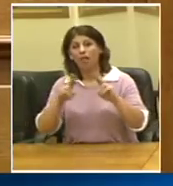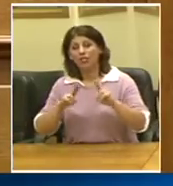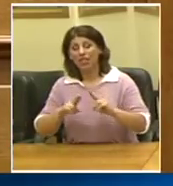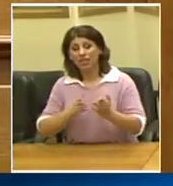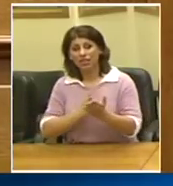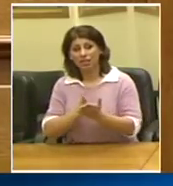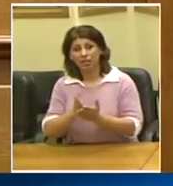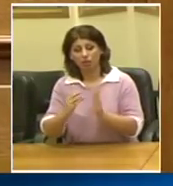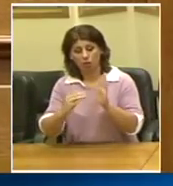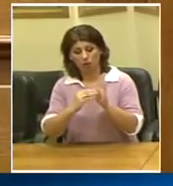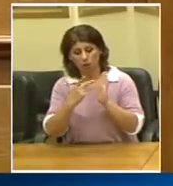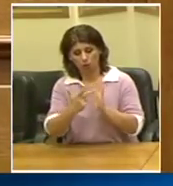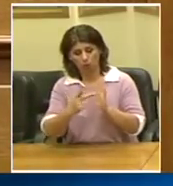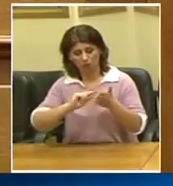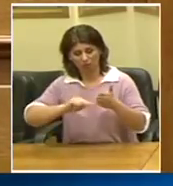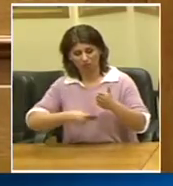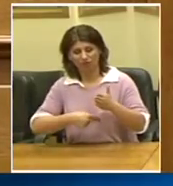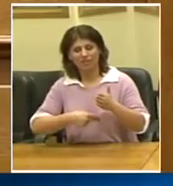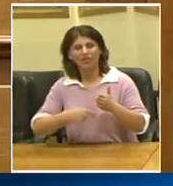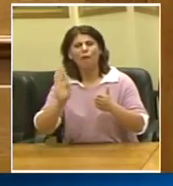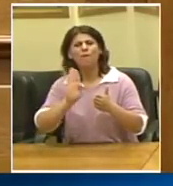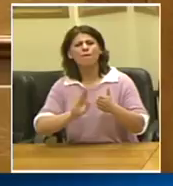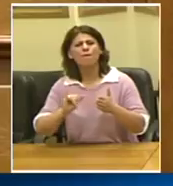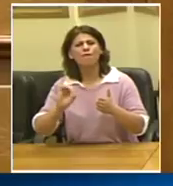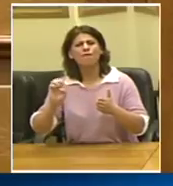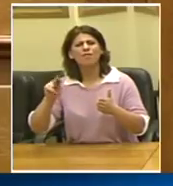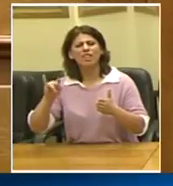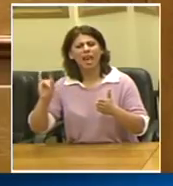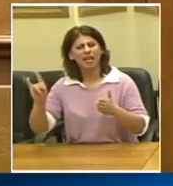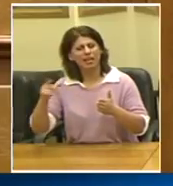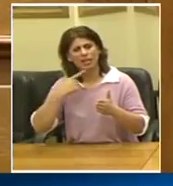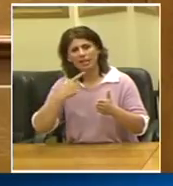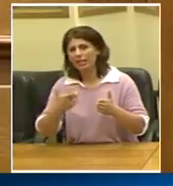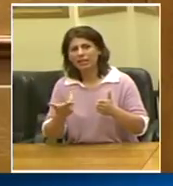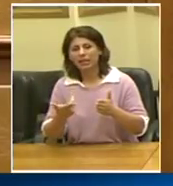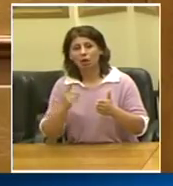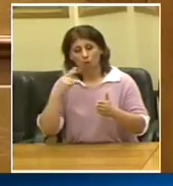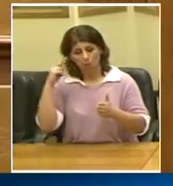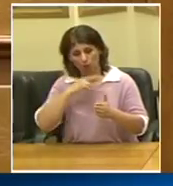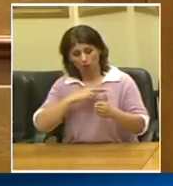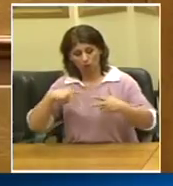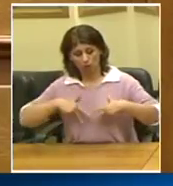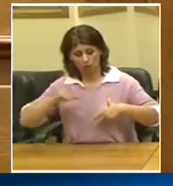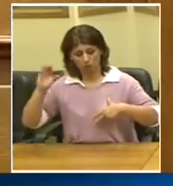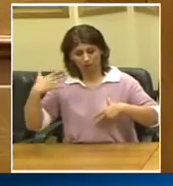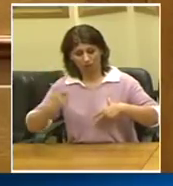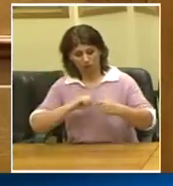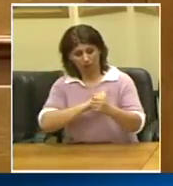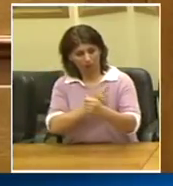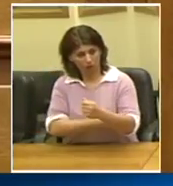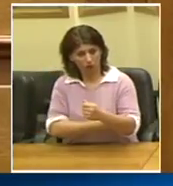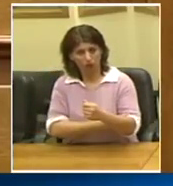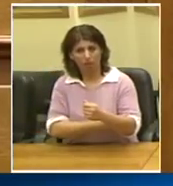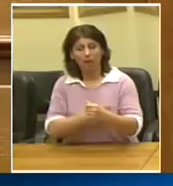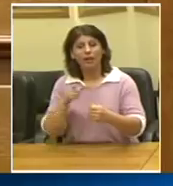μάλιστα στο άρθρο 8 της Σύμβασης Βιέννης για τις Διεθνείς Συνθήκες προβλέπει ότι ο Πρωθυπουργός και ο Υπουργός Εξωτερικών έχουν τη δυνατότητα